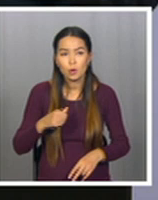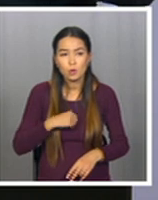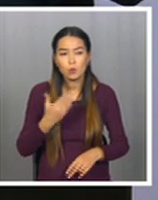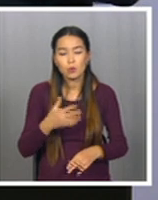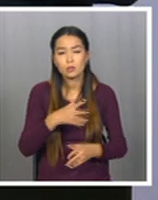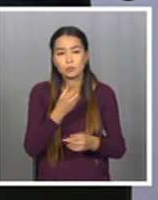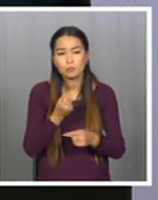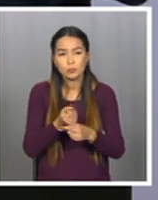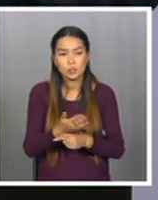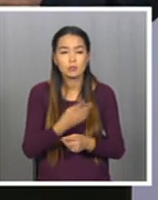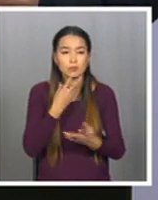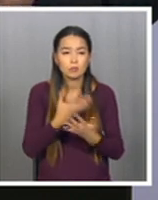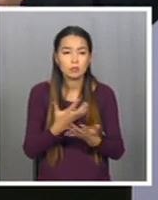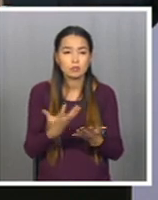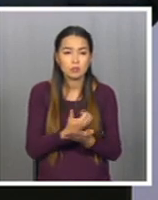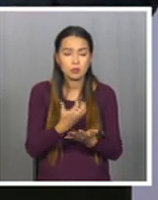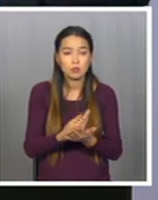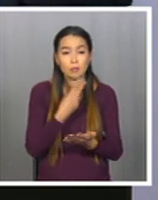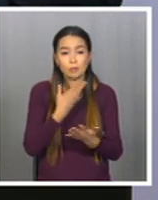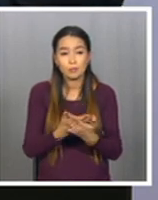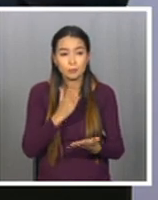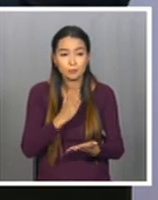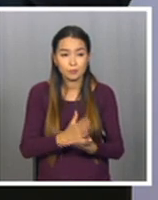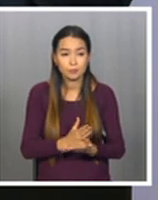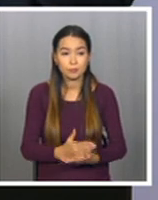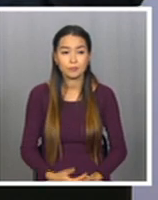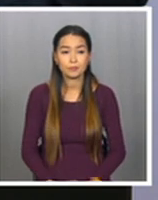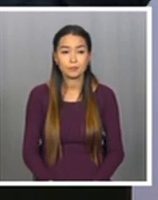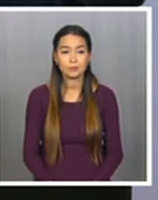көрсету нәтижесінде.